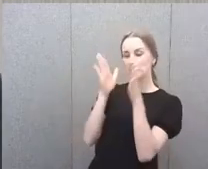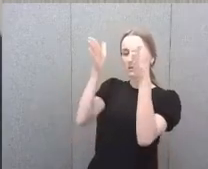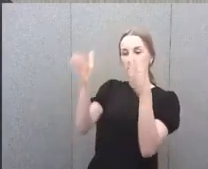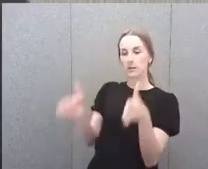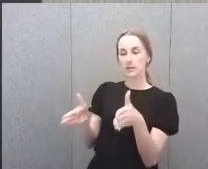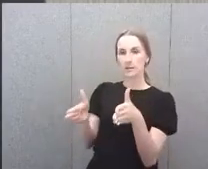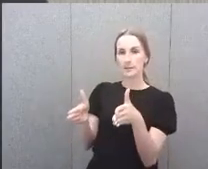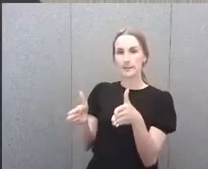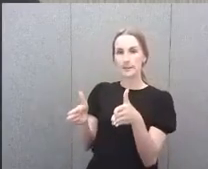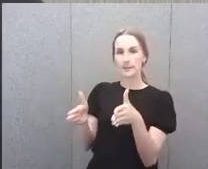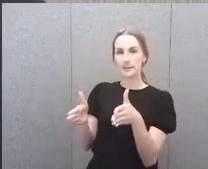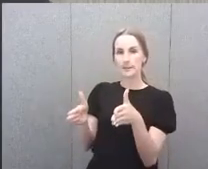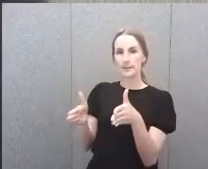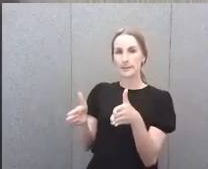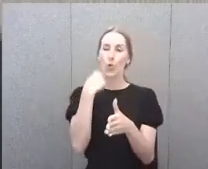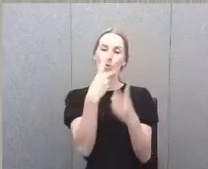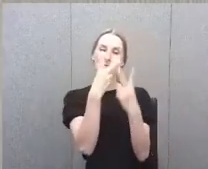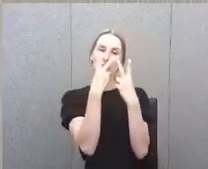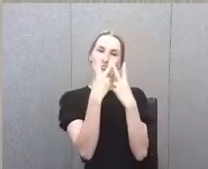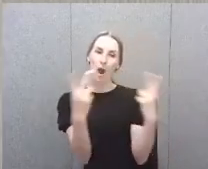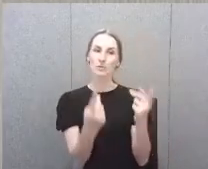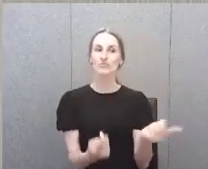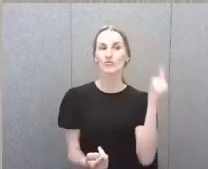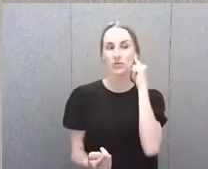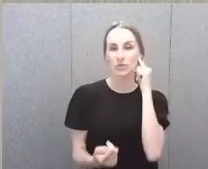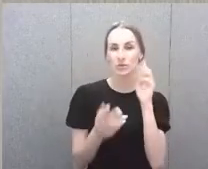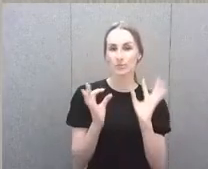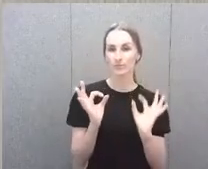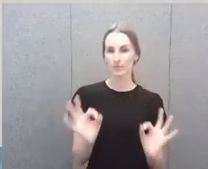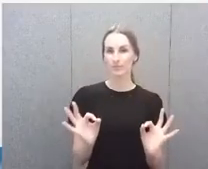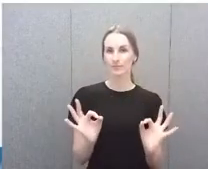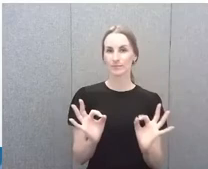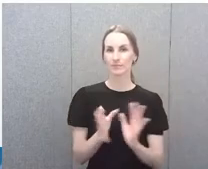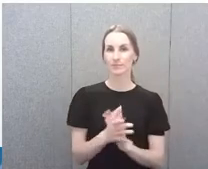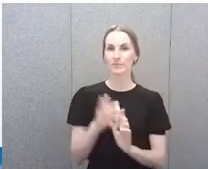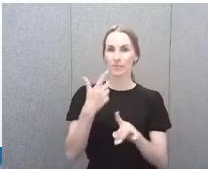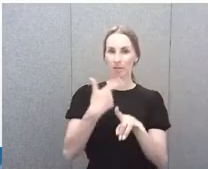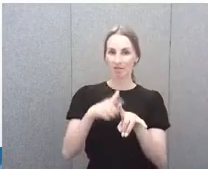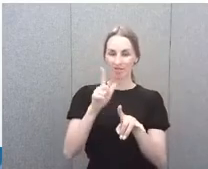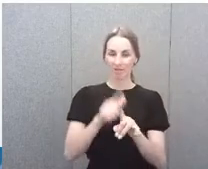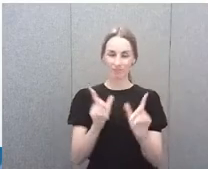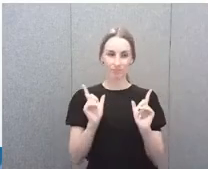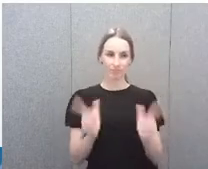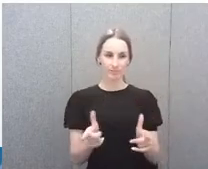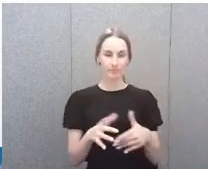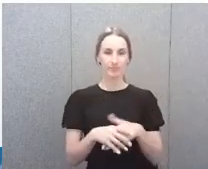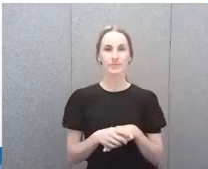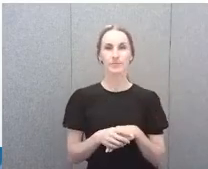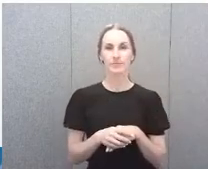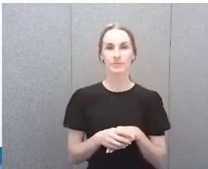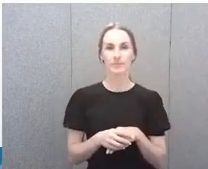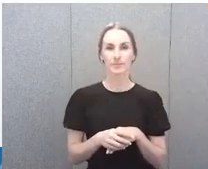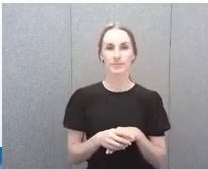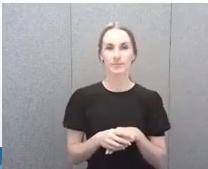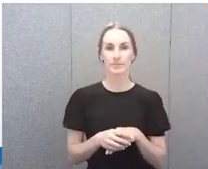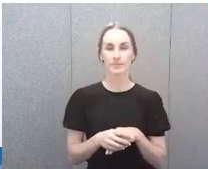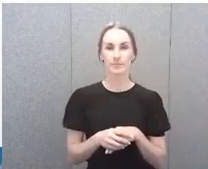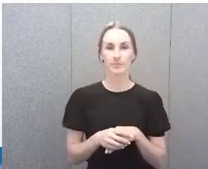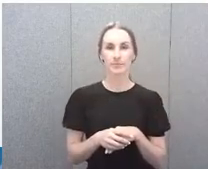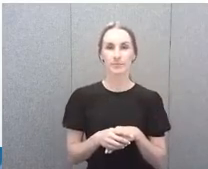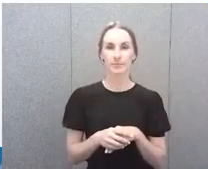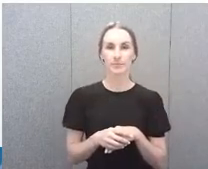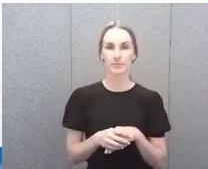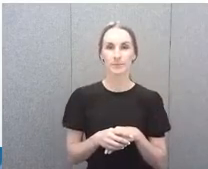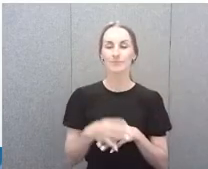вам. Сделайте введение в первую сессию конференции. Мы с нетерпением ждем вашего выступления. Спасибо,